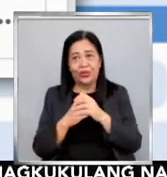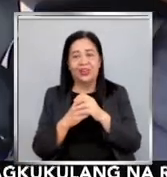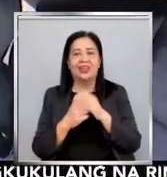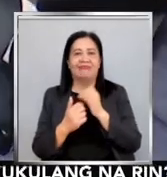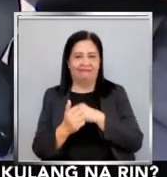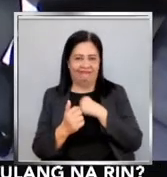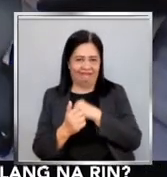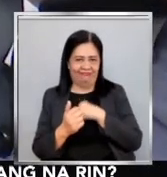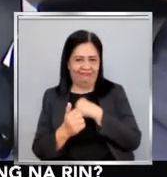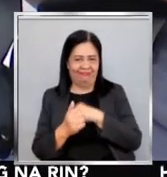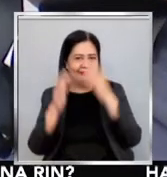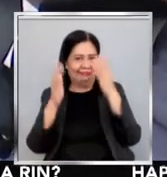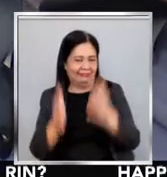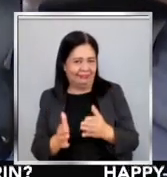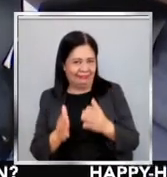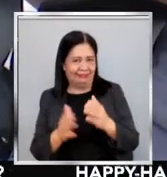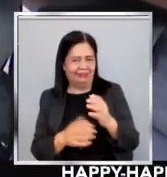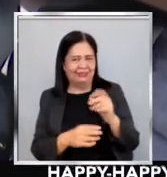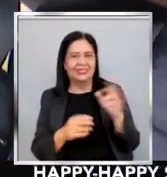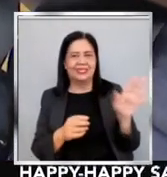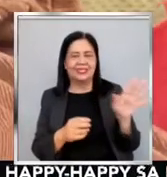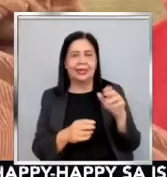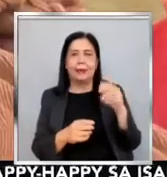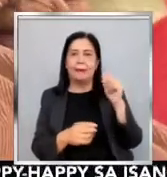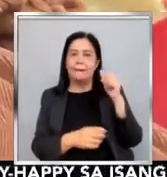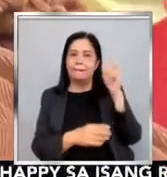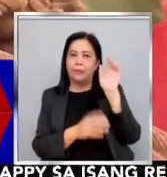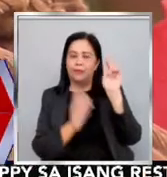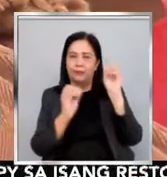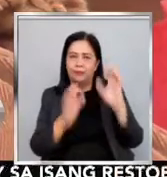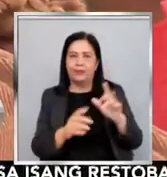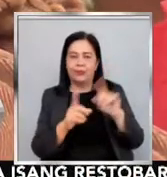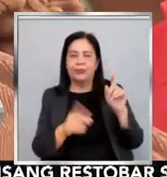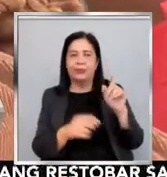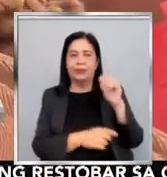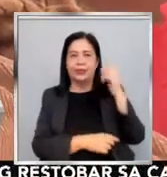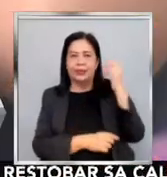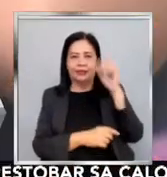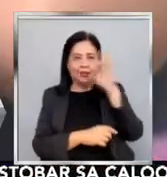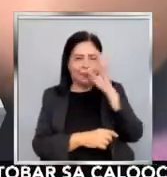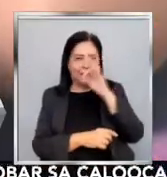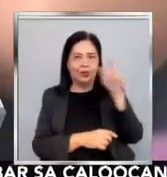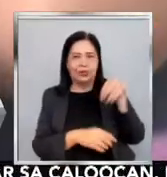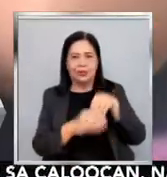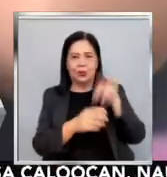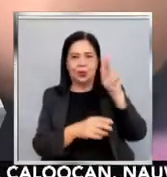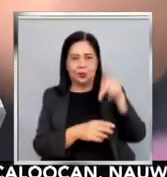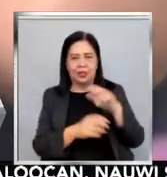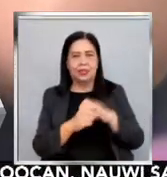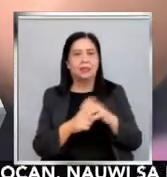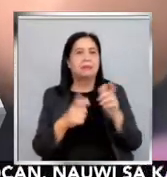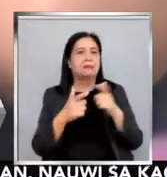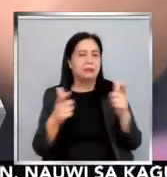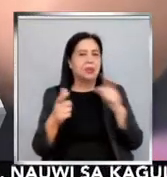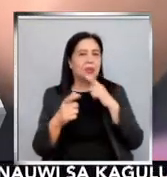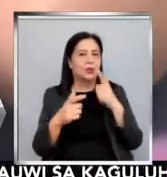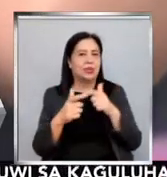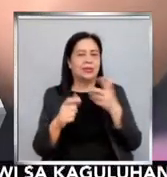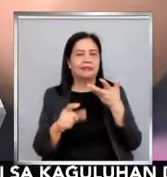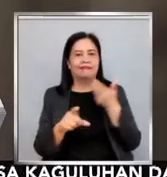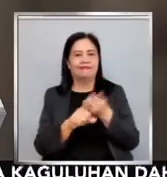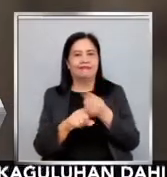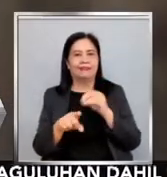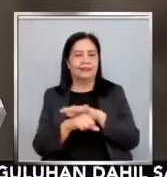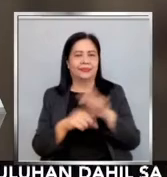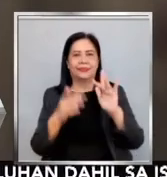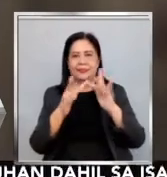apologist. Sabi ni Professor April Perez ng UP Department of Filipino and Philippine Literature, malaki talaga ang impluwensya ng social media